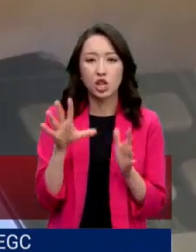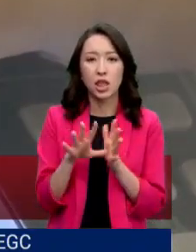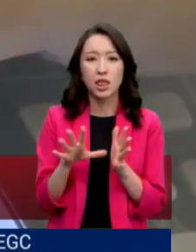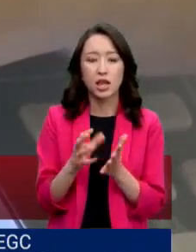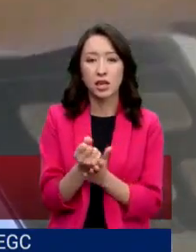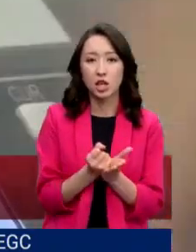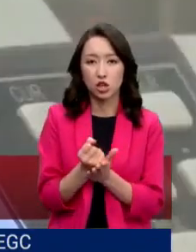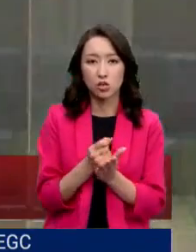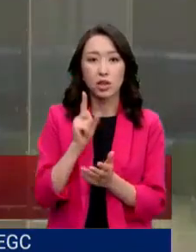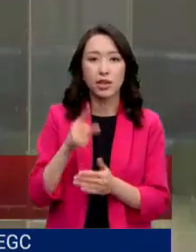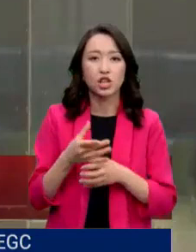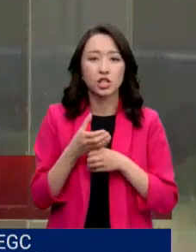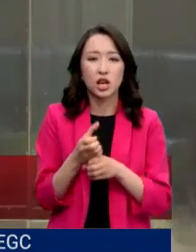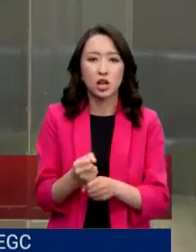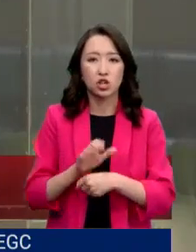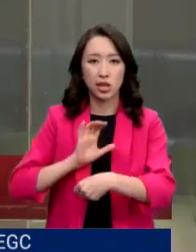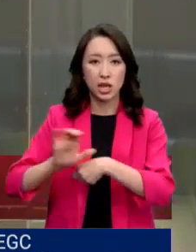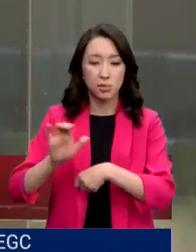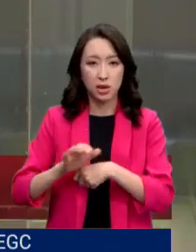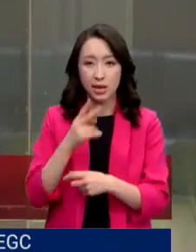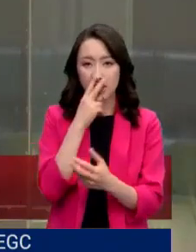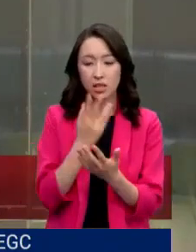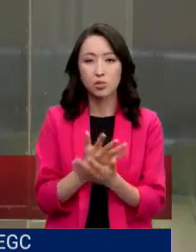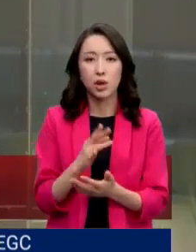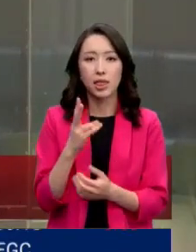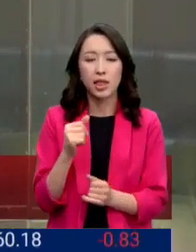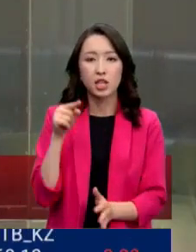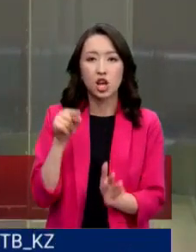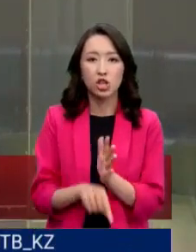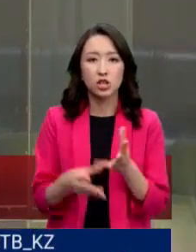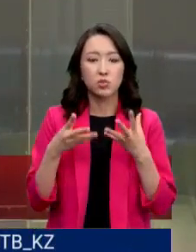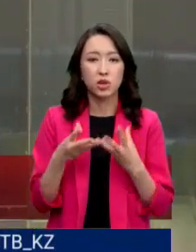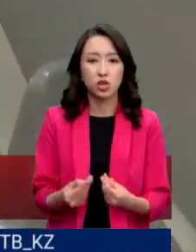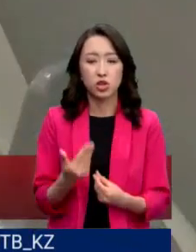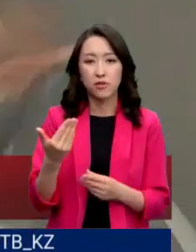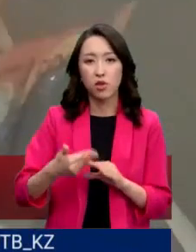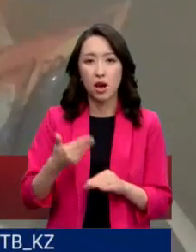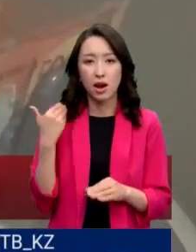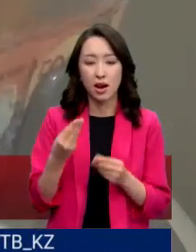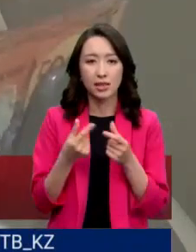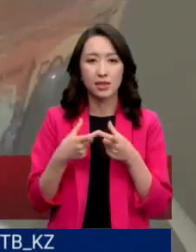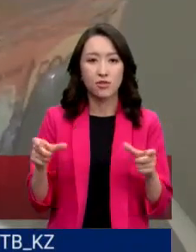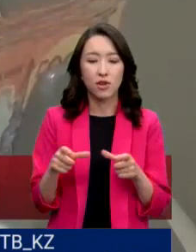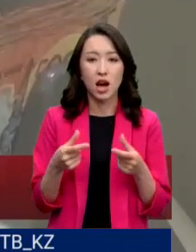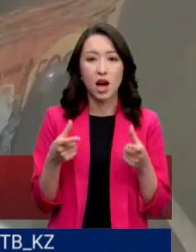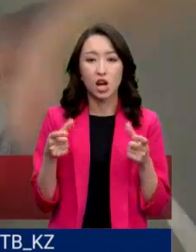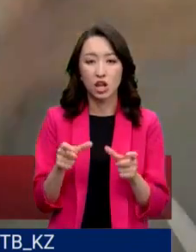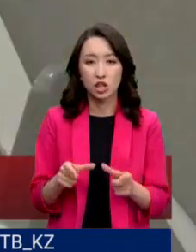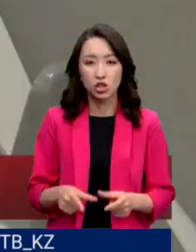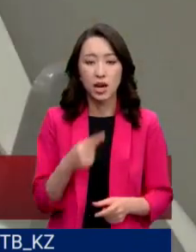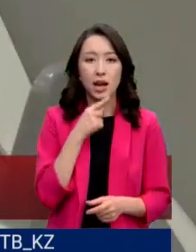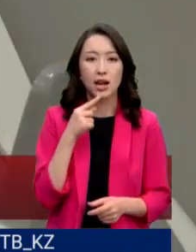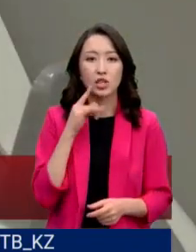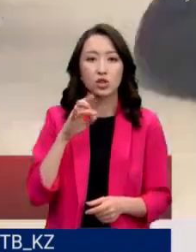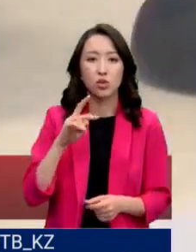вместе с существенным сокращением импорта. Несмотря на значительное смягчение введенных ранее валютных ограничений, российский